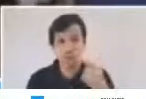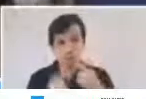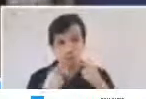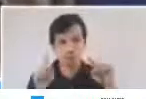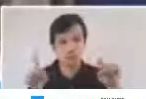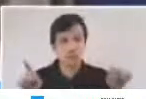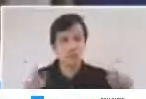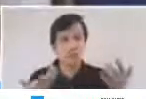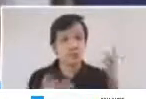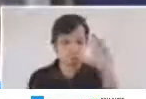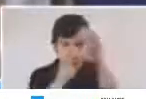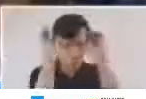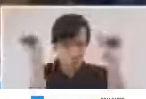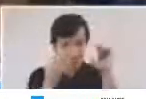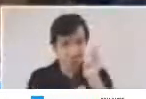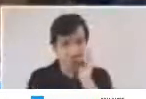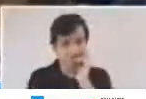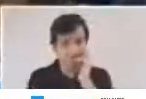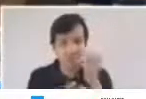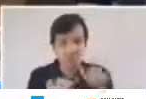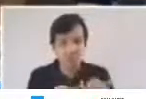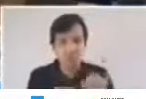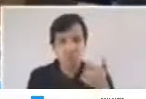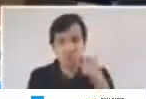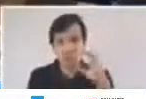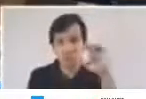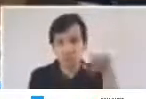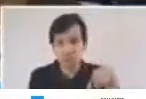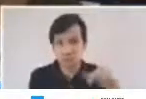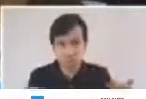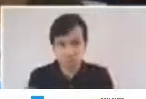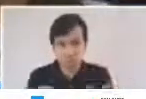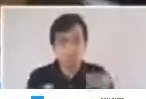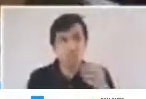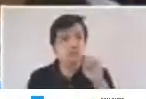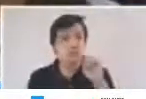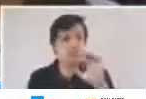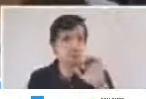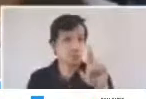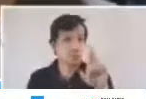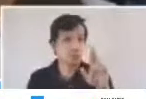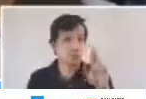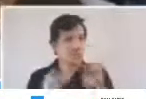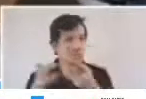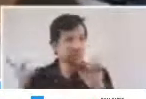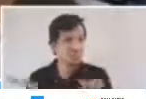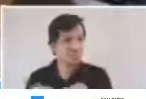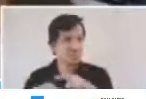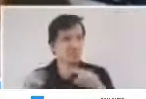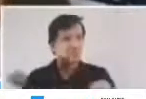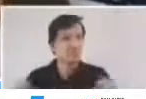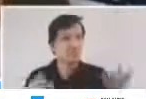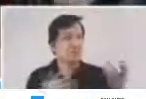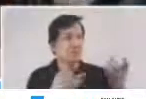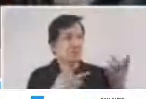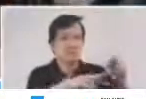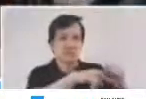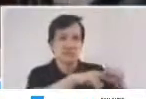upang tuluyan nating malampasan ang COVID-19 pandemic at umusad na po tayo sa tinatawag na new normal.